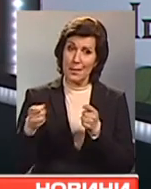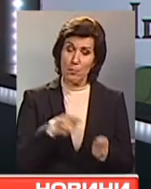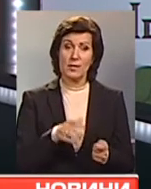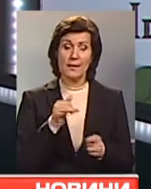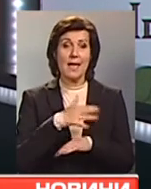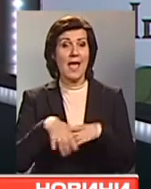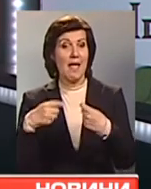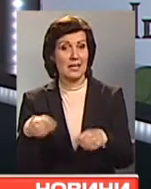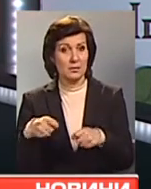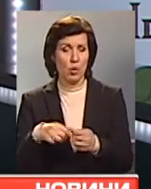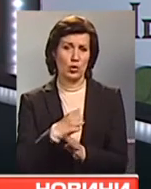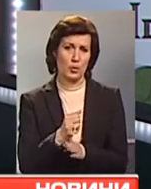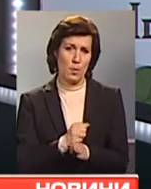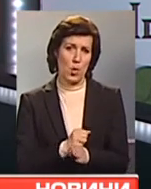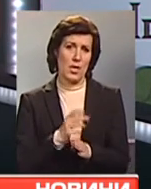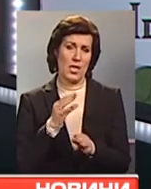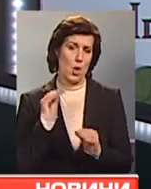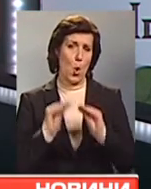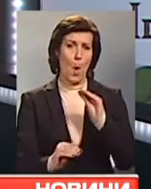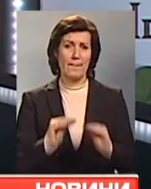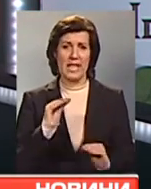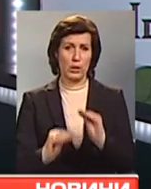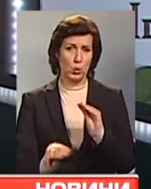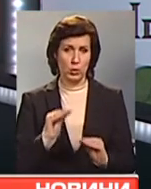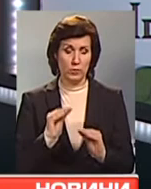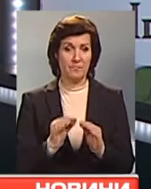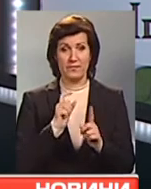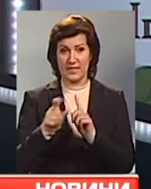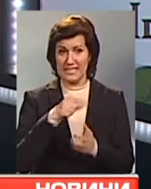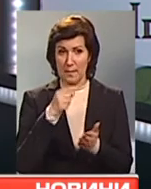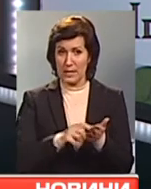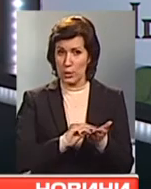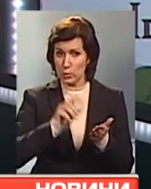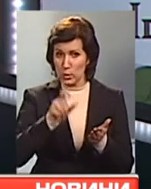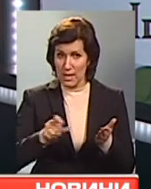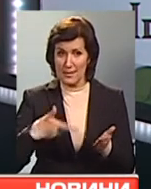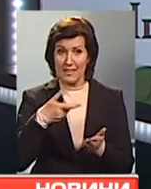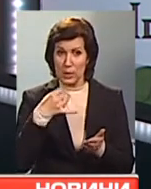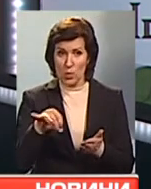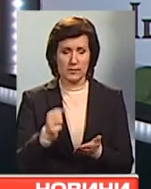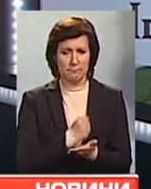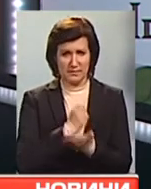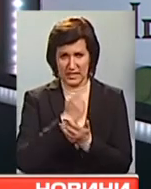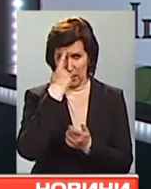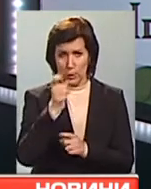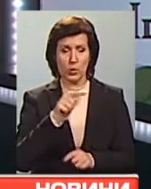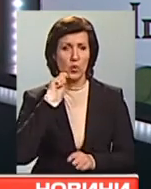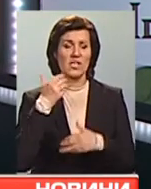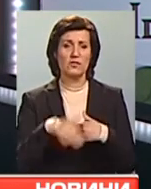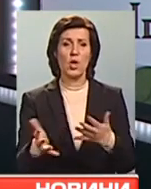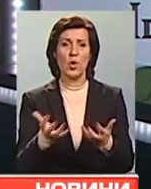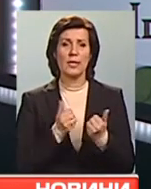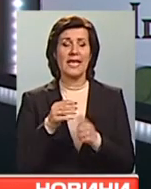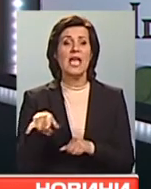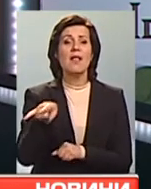на експорт зброї та комплектуючих. Відповідаючи на запитання журналістів, Гладковський підтвердив інформацію, що Україна вже отримує